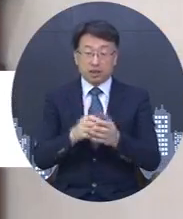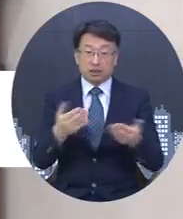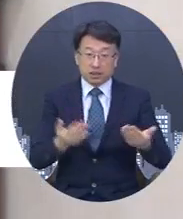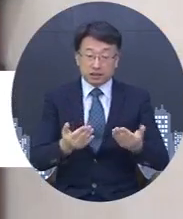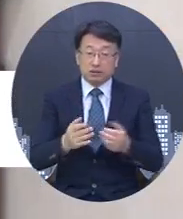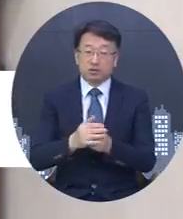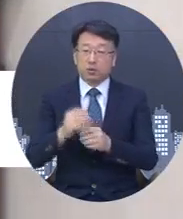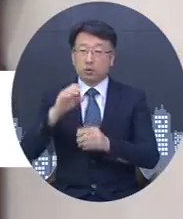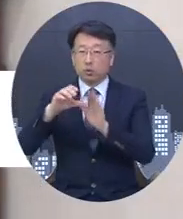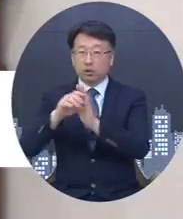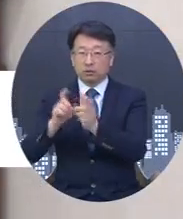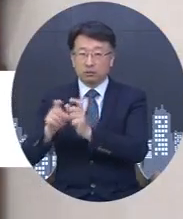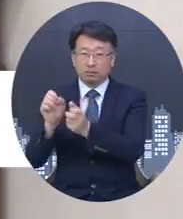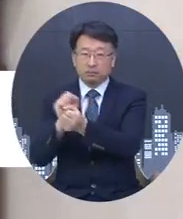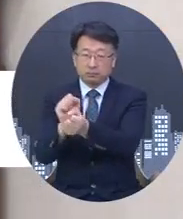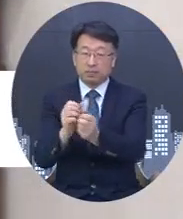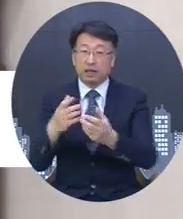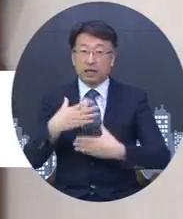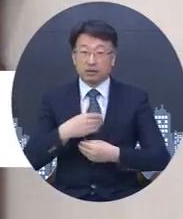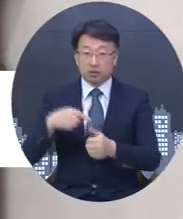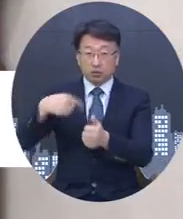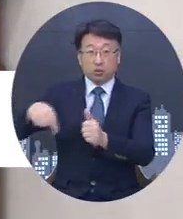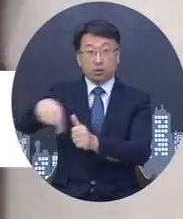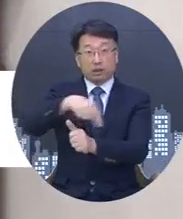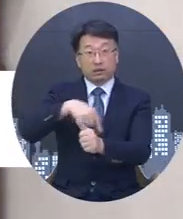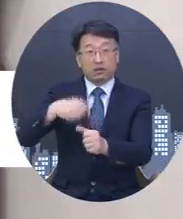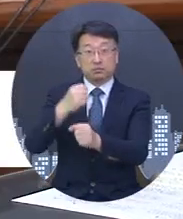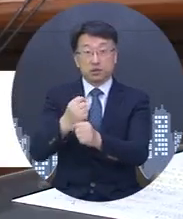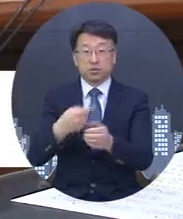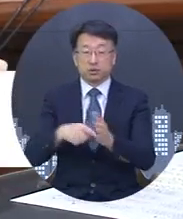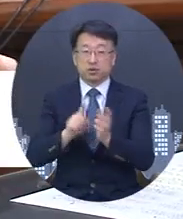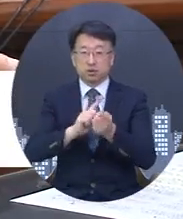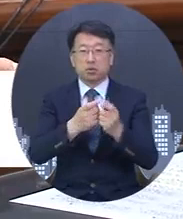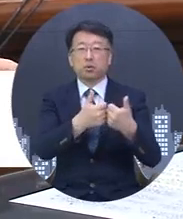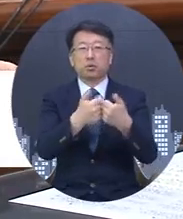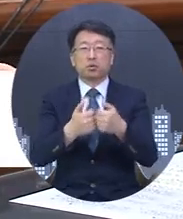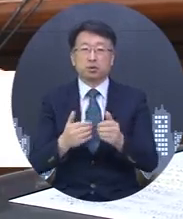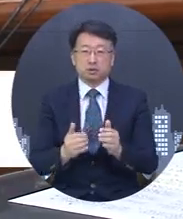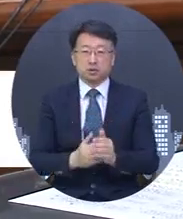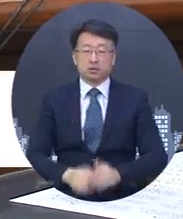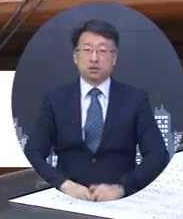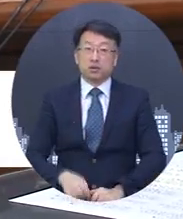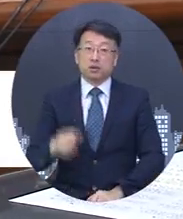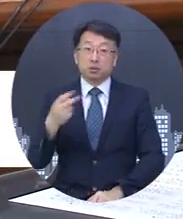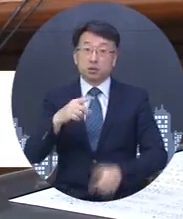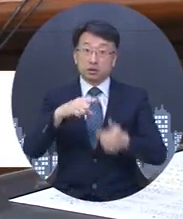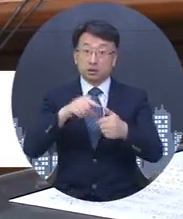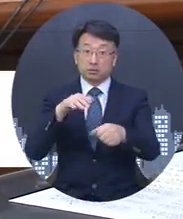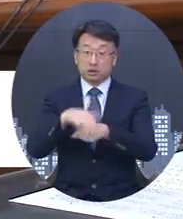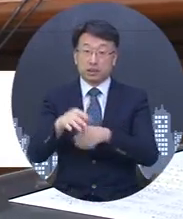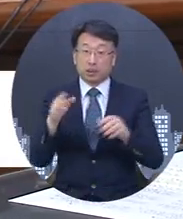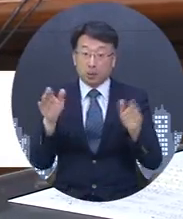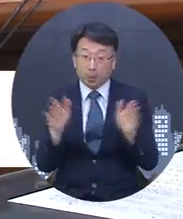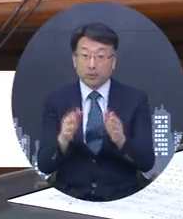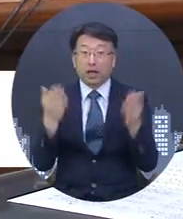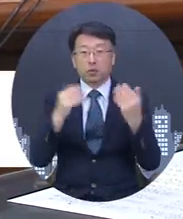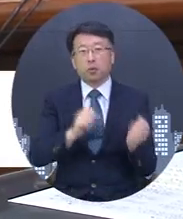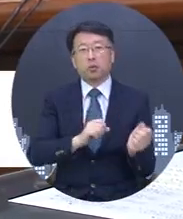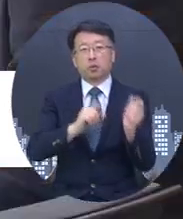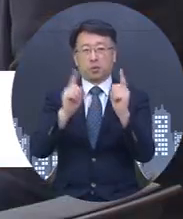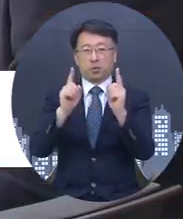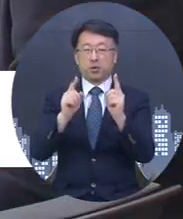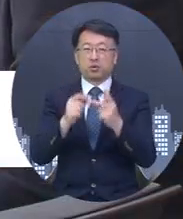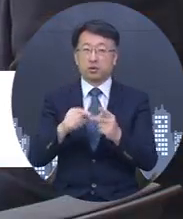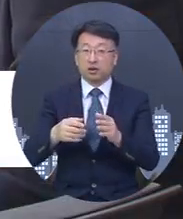코로나19 재확산에 대응한 안전한 교육 환경 조성 등을 논의했습니다. 또 경남형 작은 학교 살리기 등